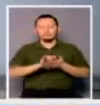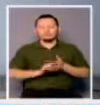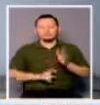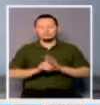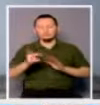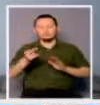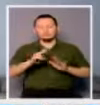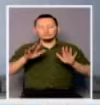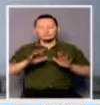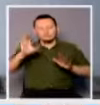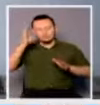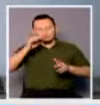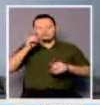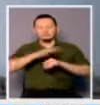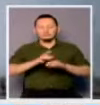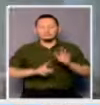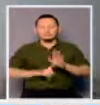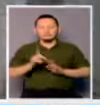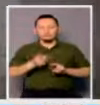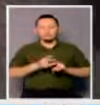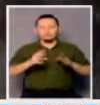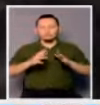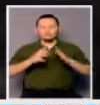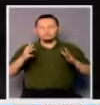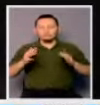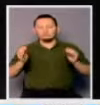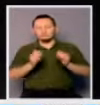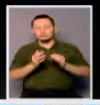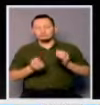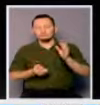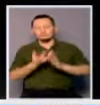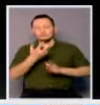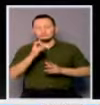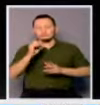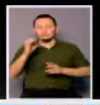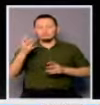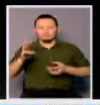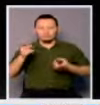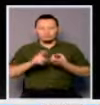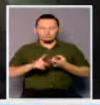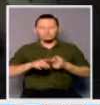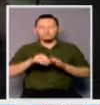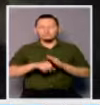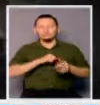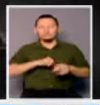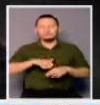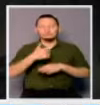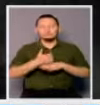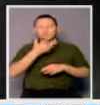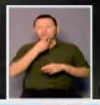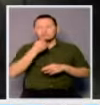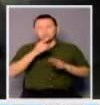две объемные архитектурные композиции. Большие и малые фонтаны и бассейн. Планируется, что главным украшением площади